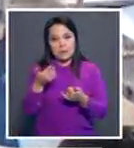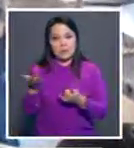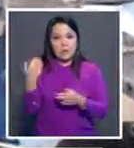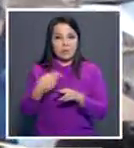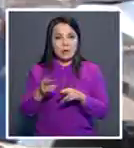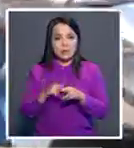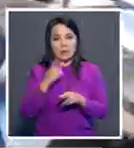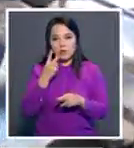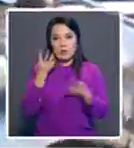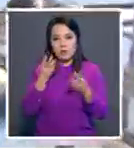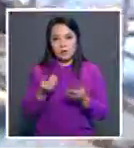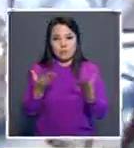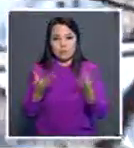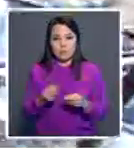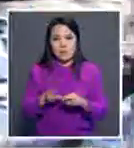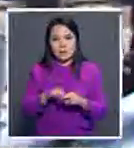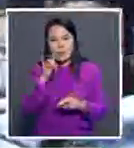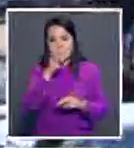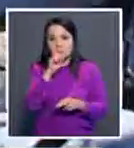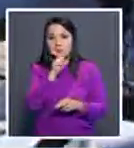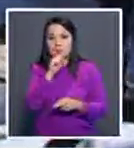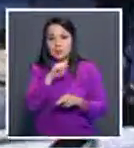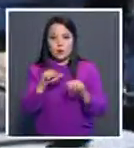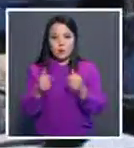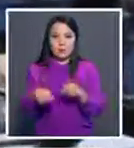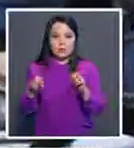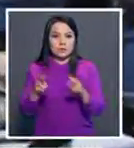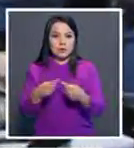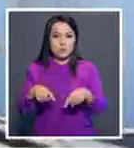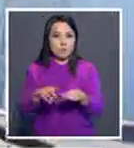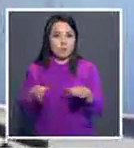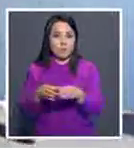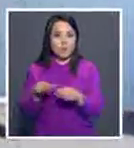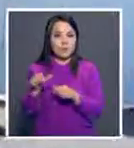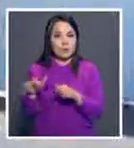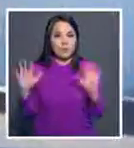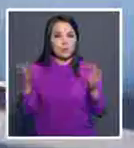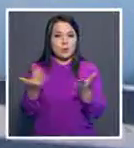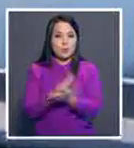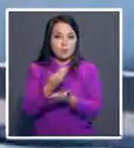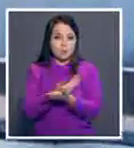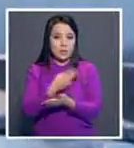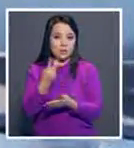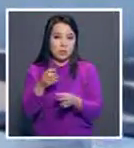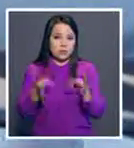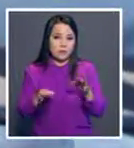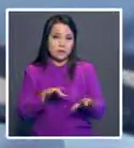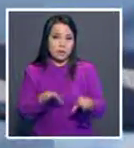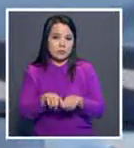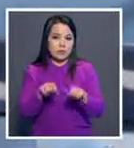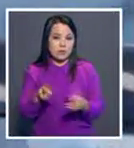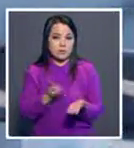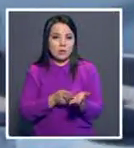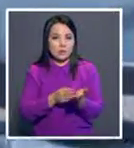бұл осыдан 2 күн бұрын мұнай ұрлығы үшін құрықталған ұйымдасқан топтан бөлек оқиға. Бірақ екі қылмыстық істің де